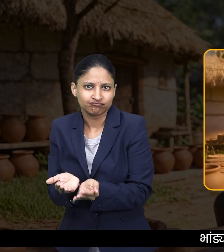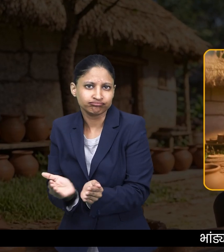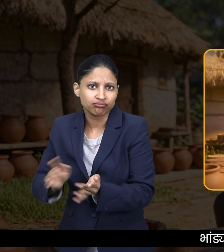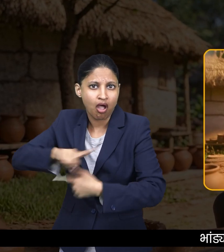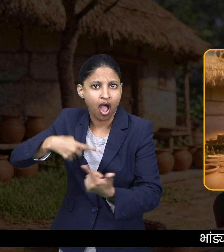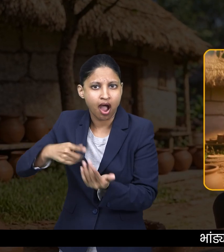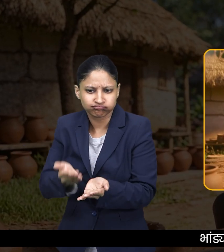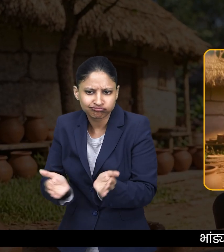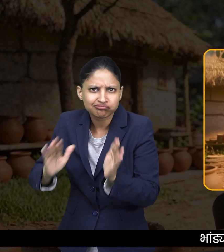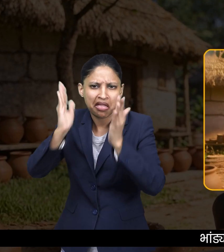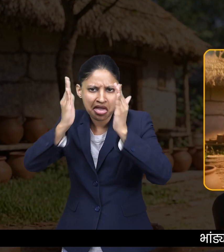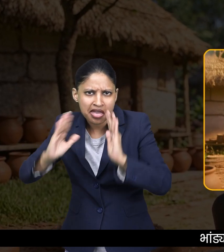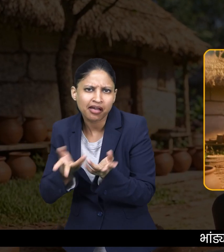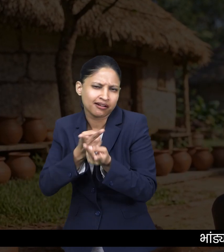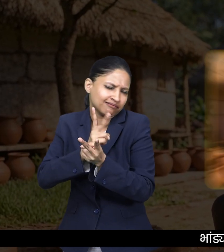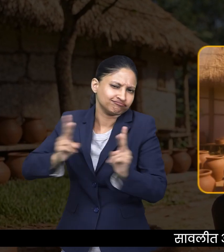भांड्याला आकार द्या.